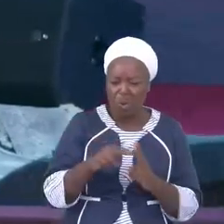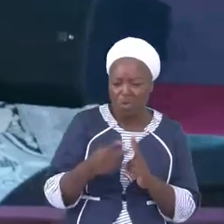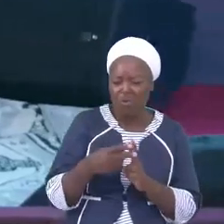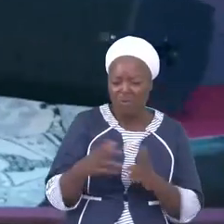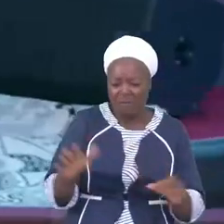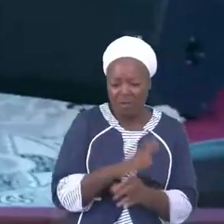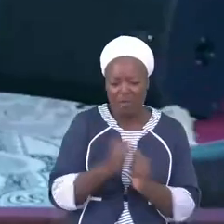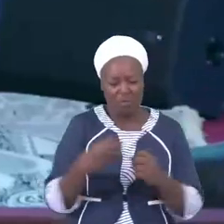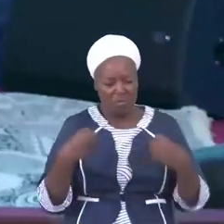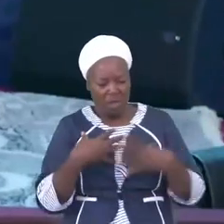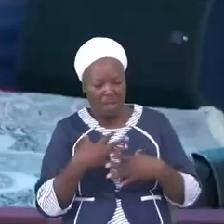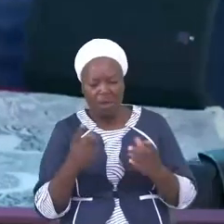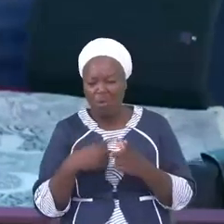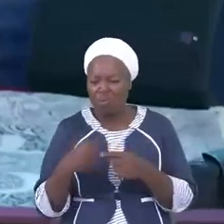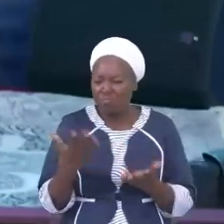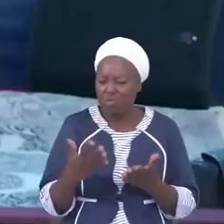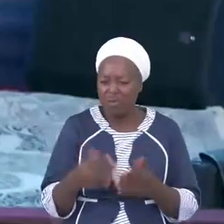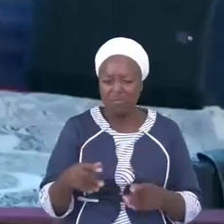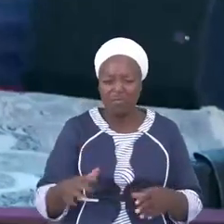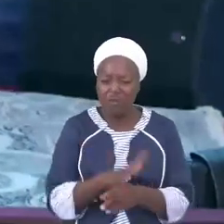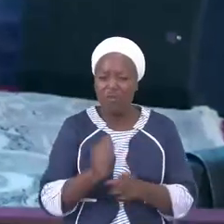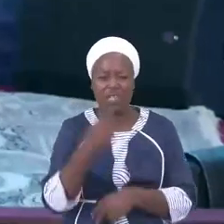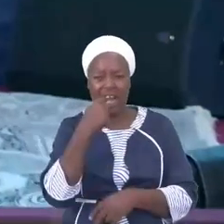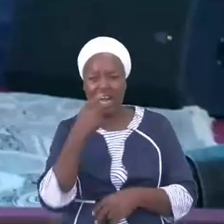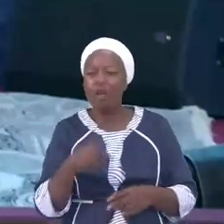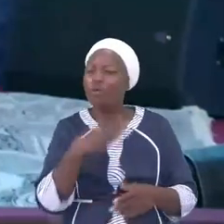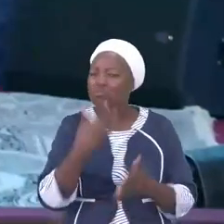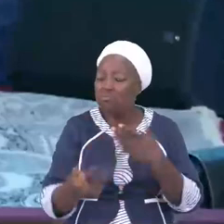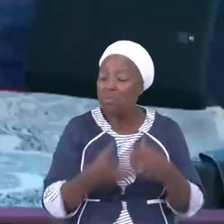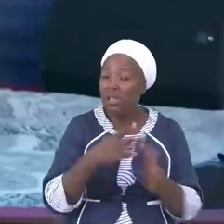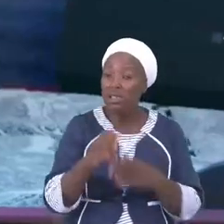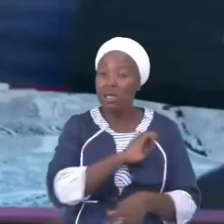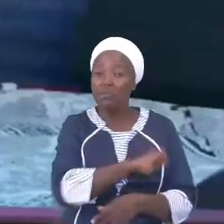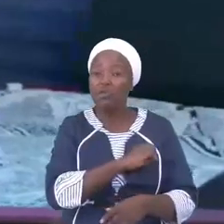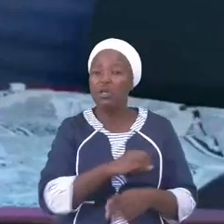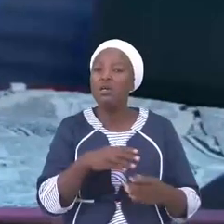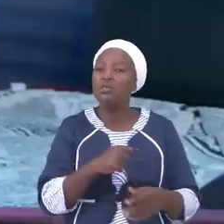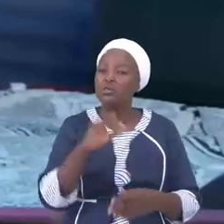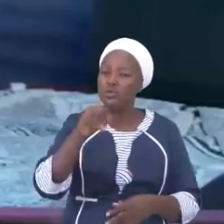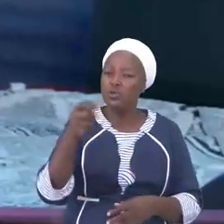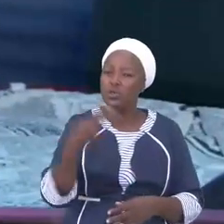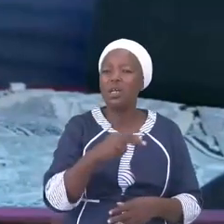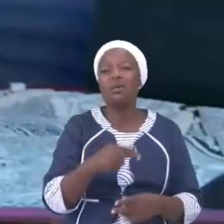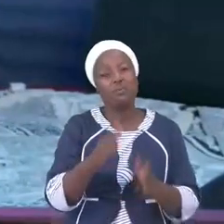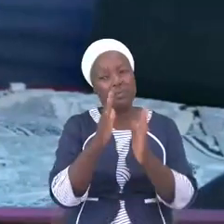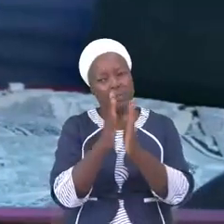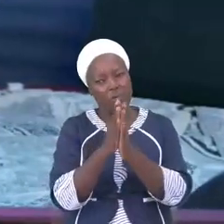était plein de regrets? Peu importe ses émotions, Jonas a prié.